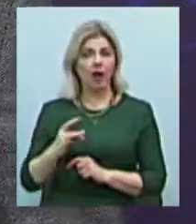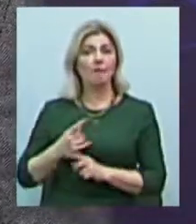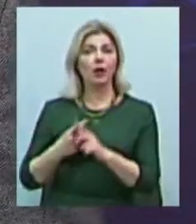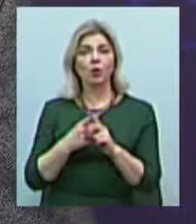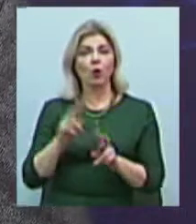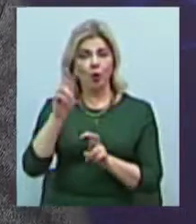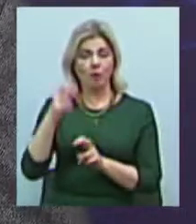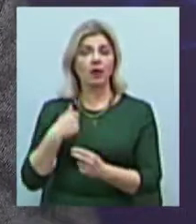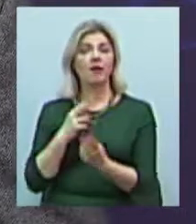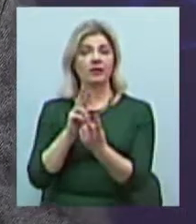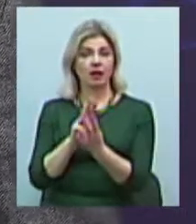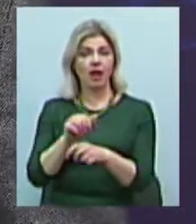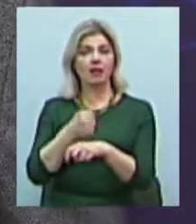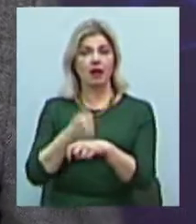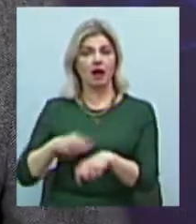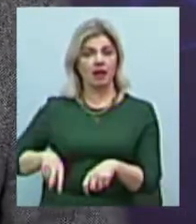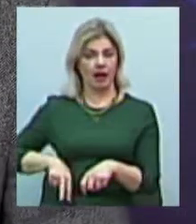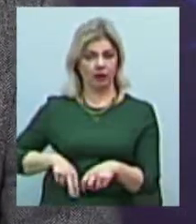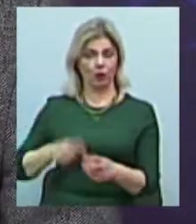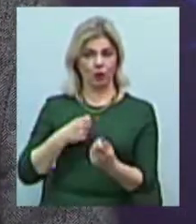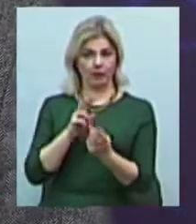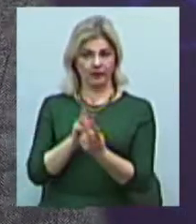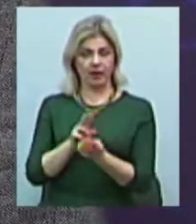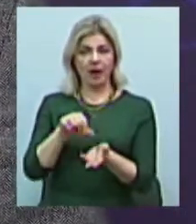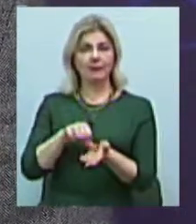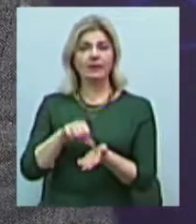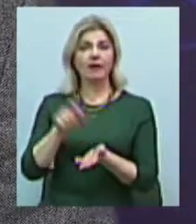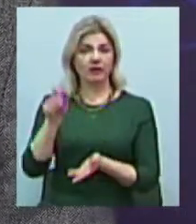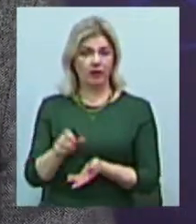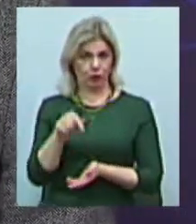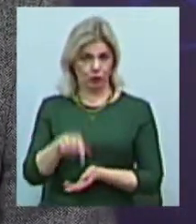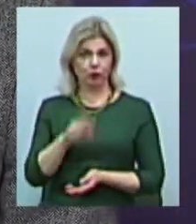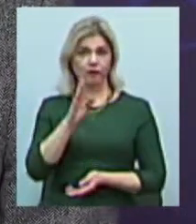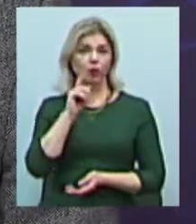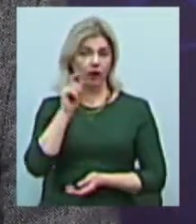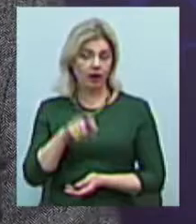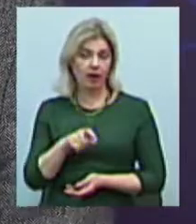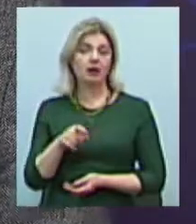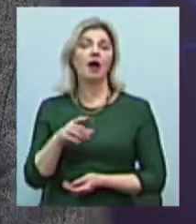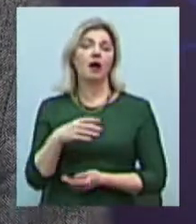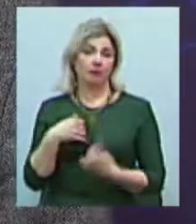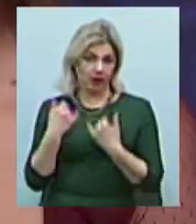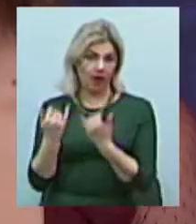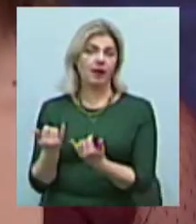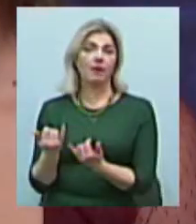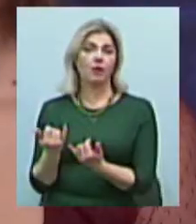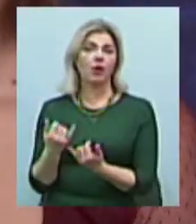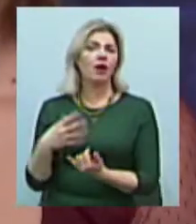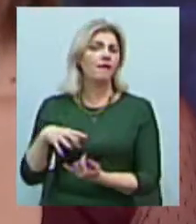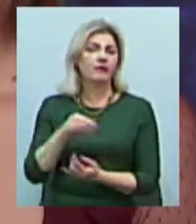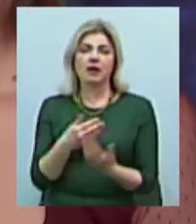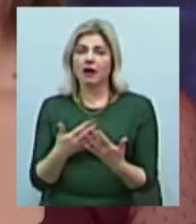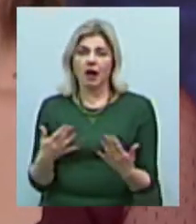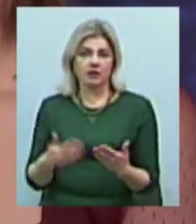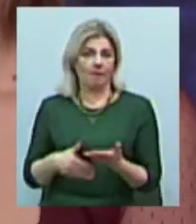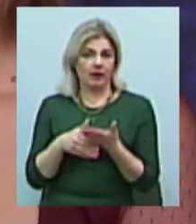компанією я зустрічався з генеральним директором, представником тут в Україні. Ми їм надаємо всіляку підтримку.